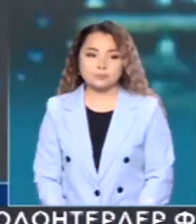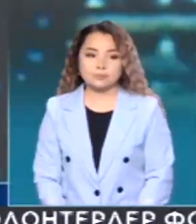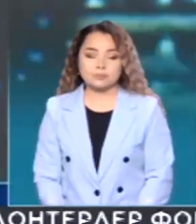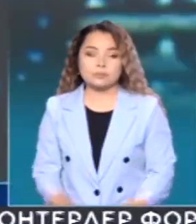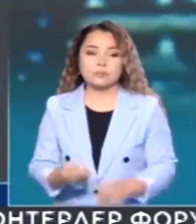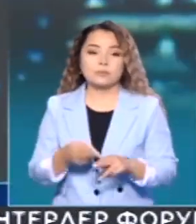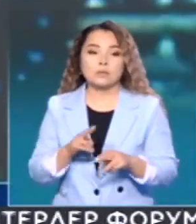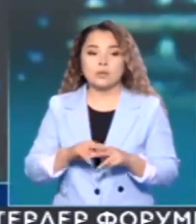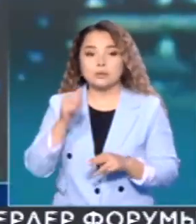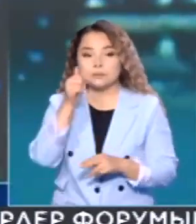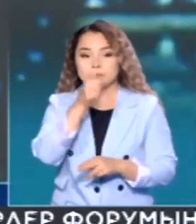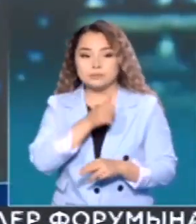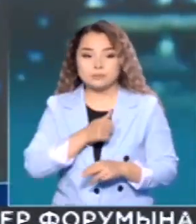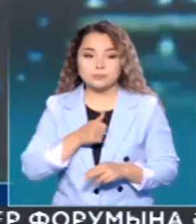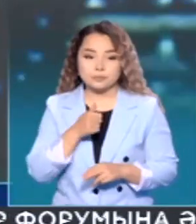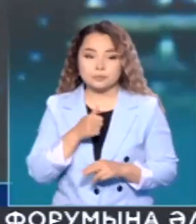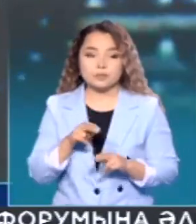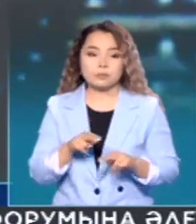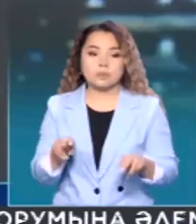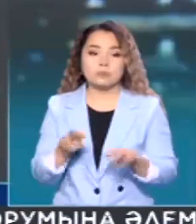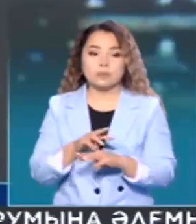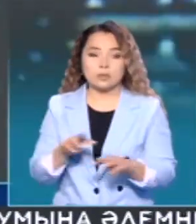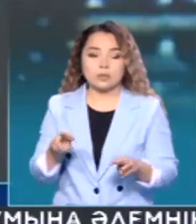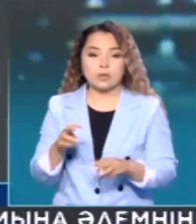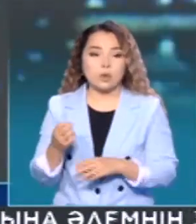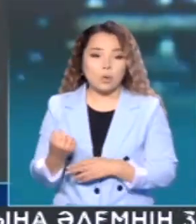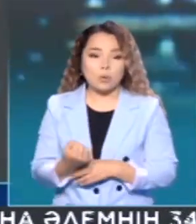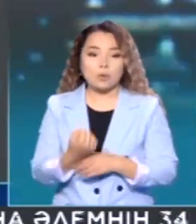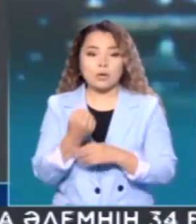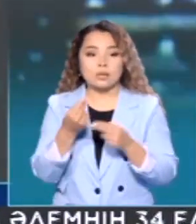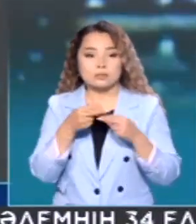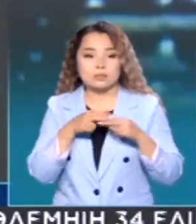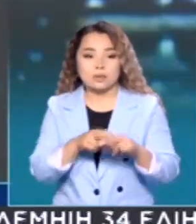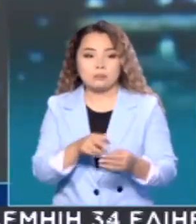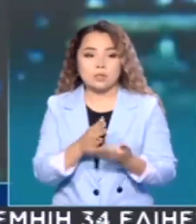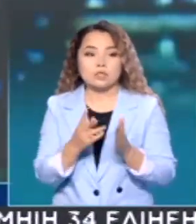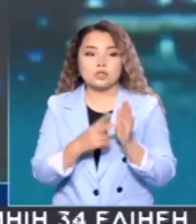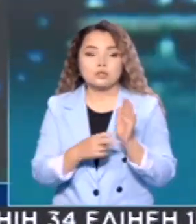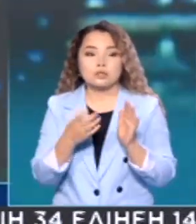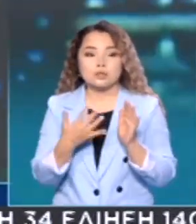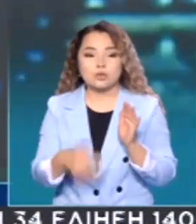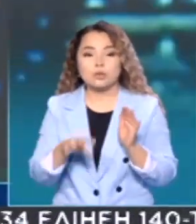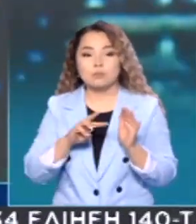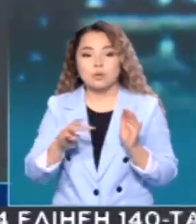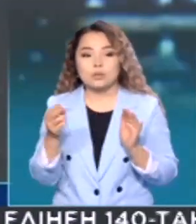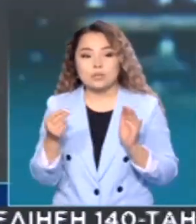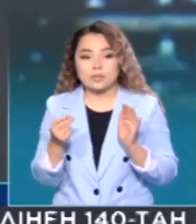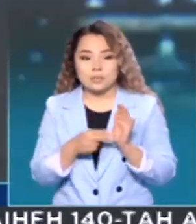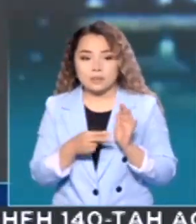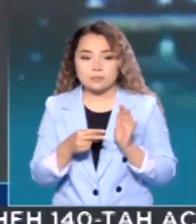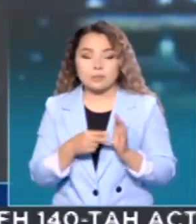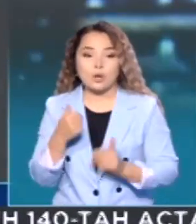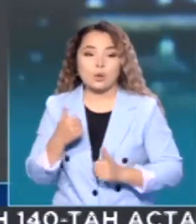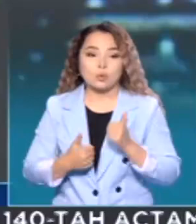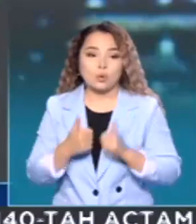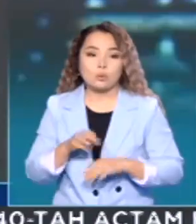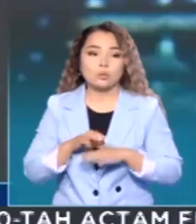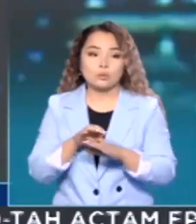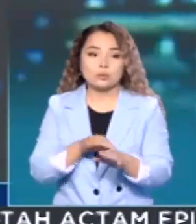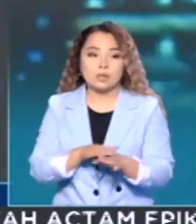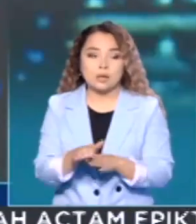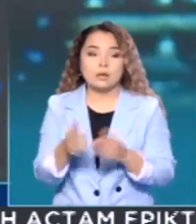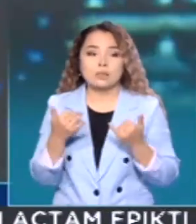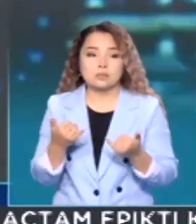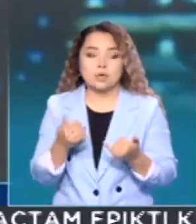Биыл бізді премьер-министр қолдап, қаржы бөлінді 750 миллион теңге. Конкурс өтті.